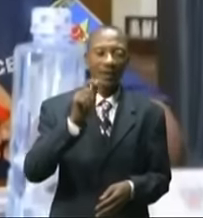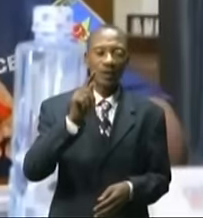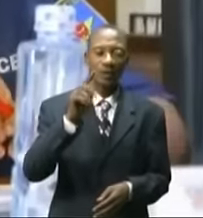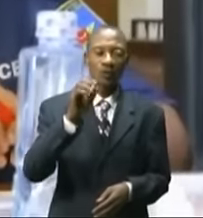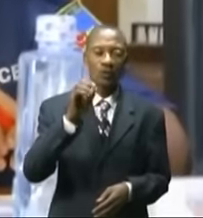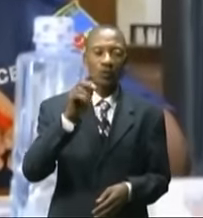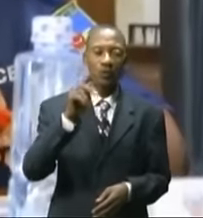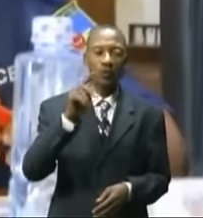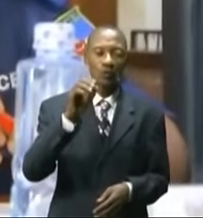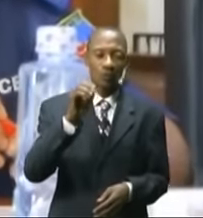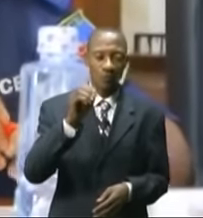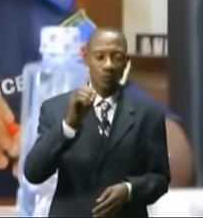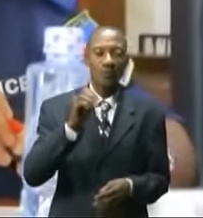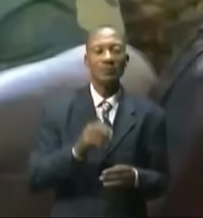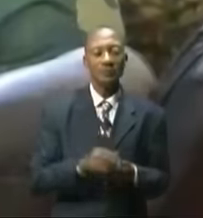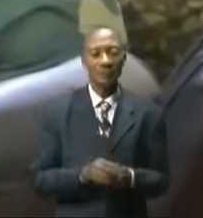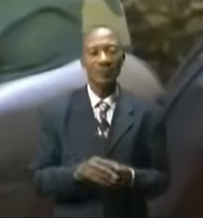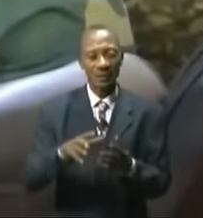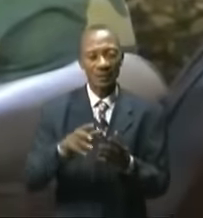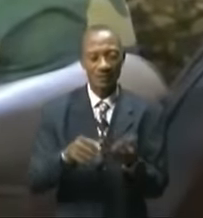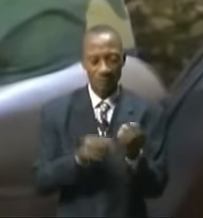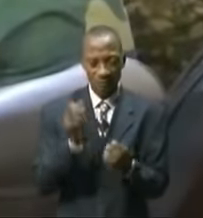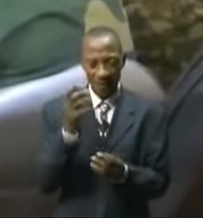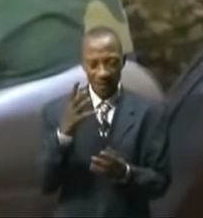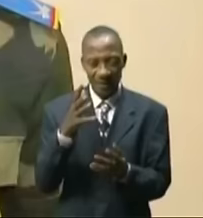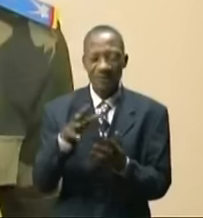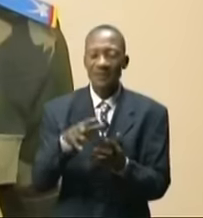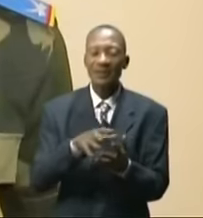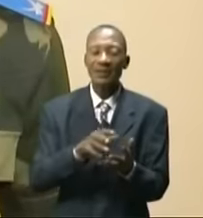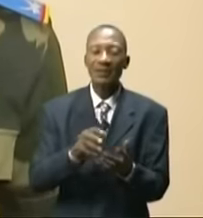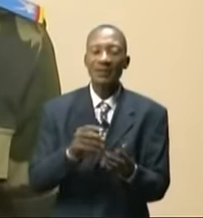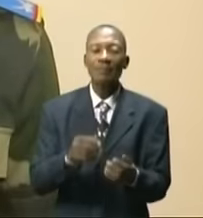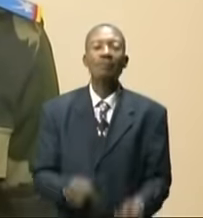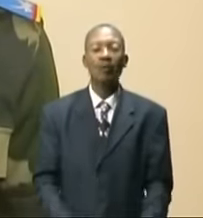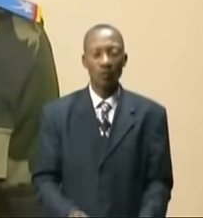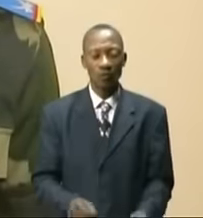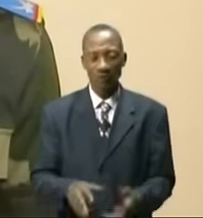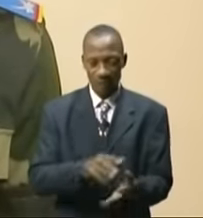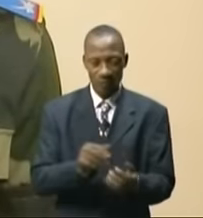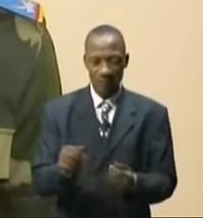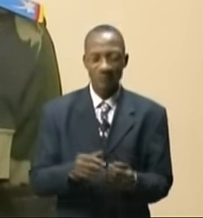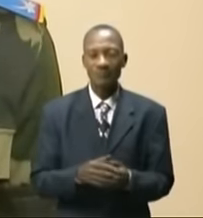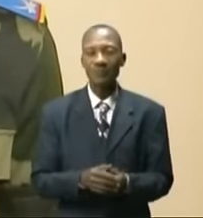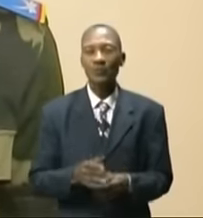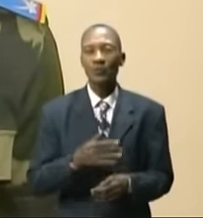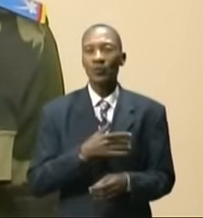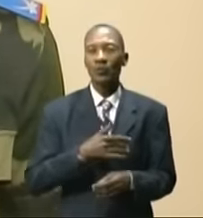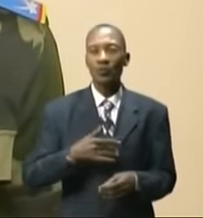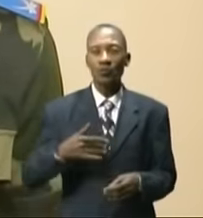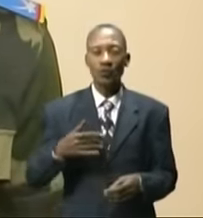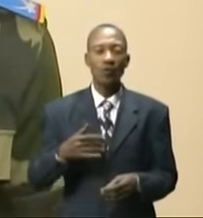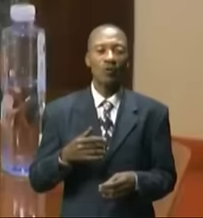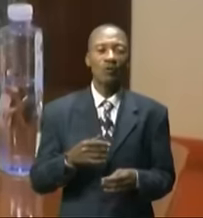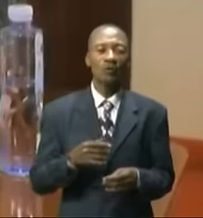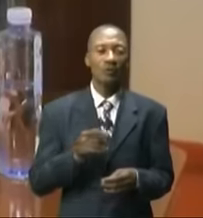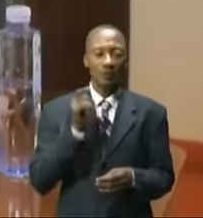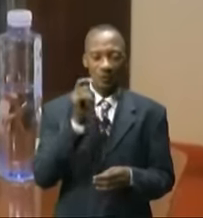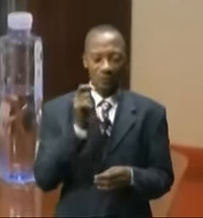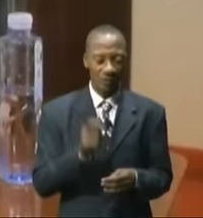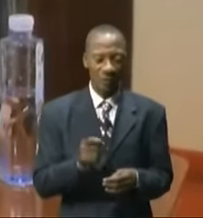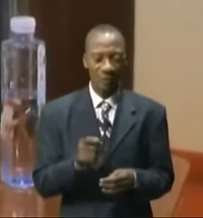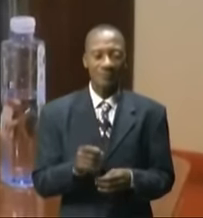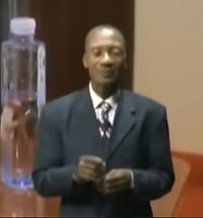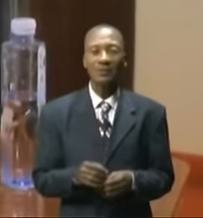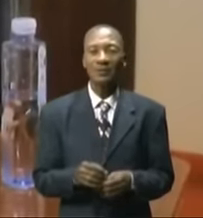Nord. Face à cette barbarie, je présente, au nom de l'administration militaire que je dirige et au mien propre,